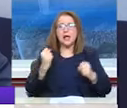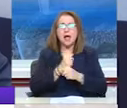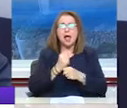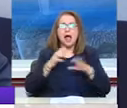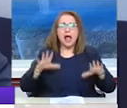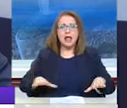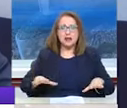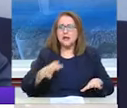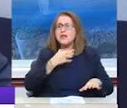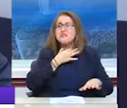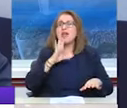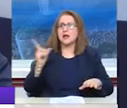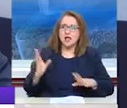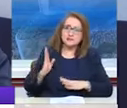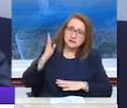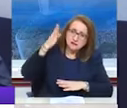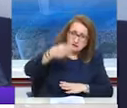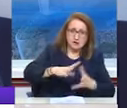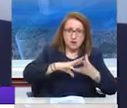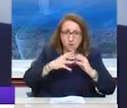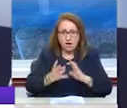φυσική παρουσία.